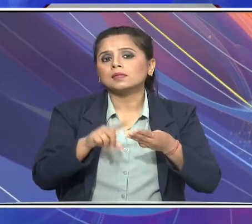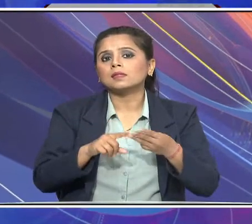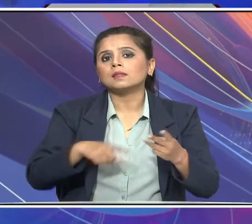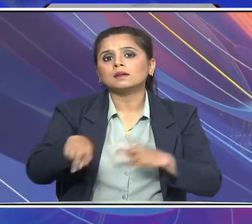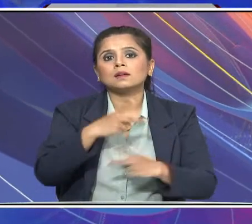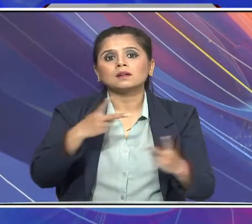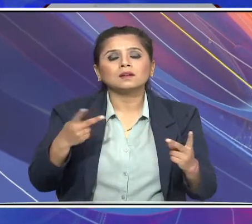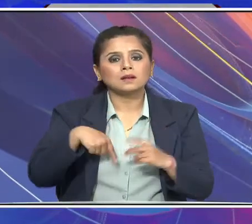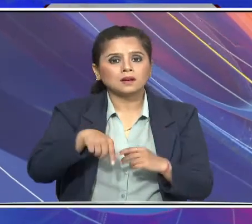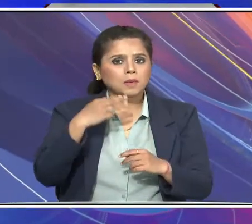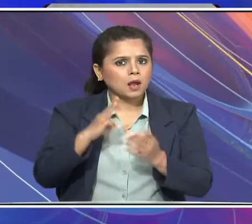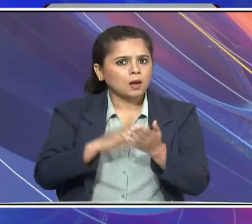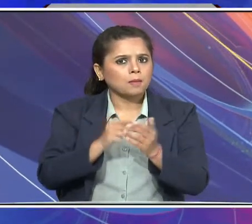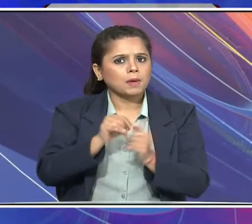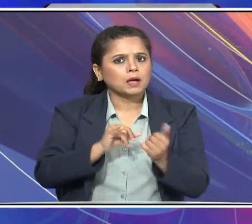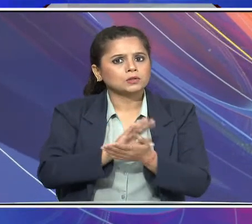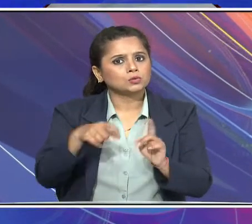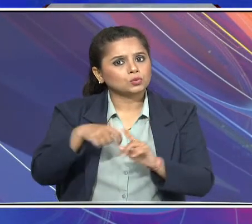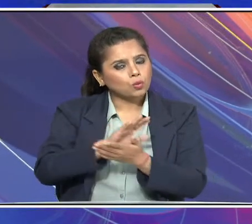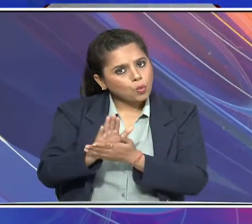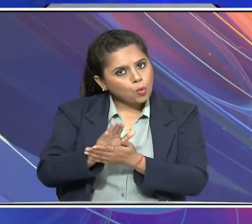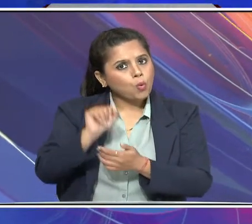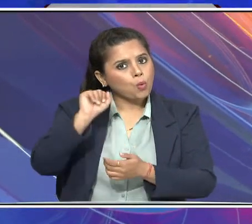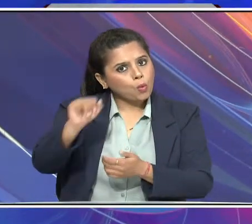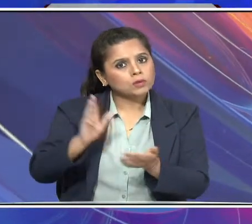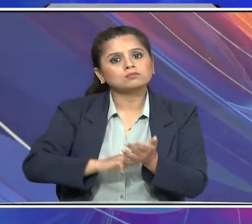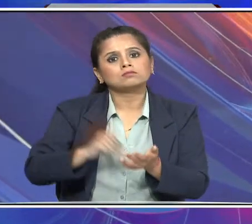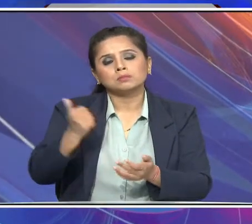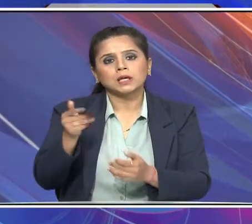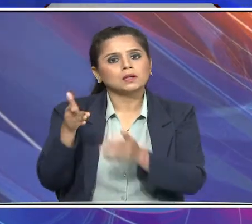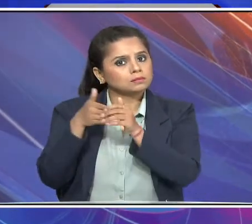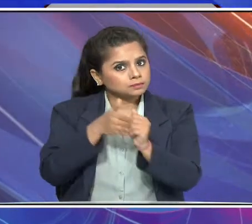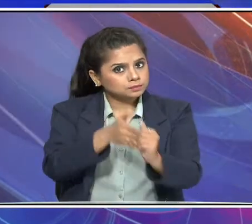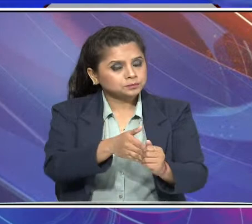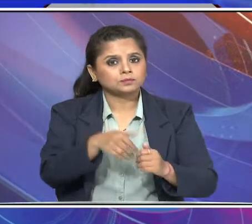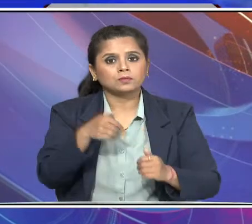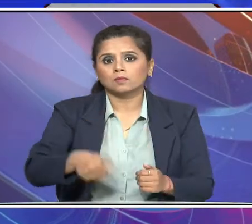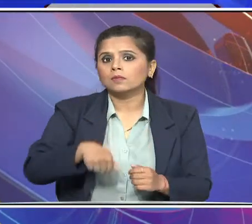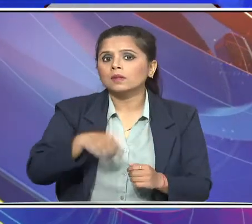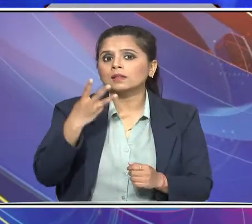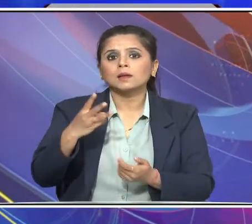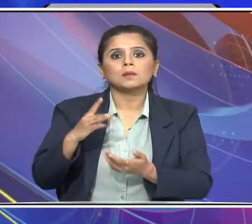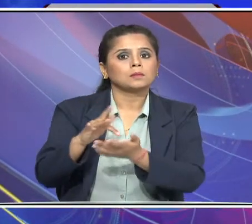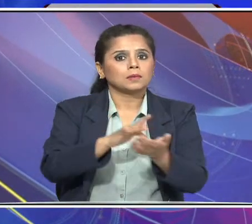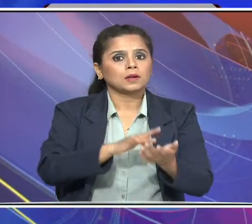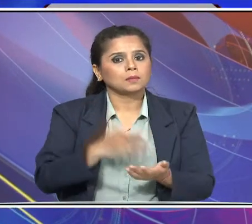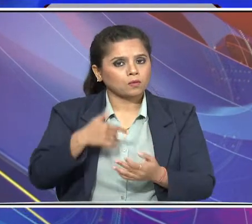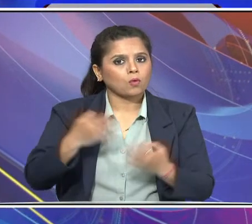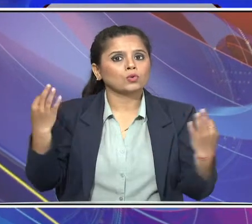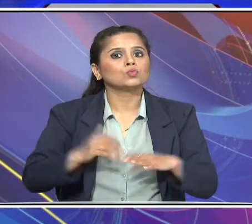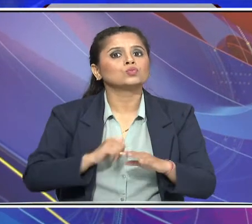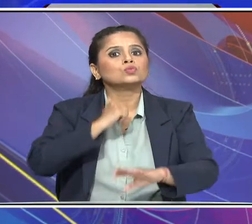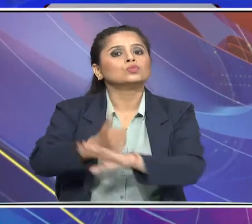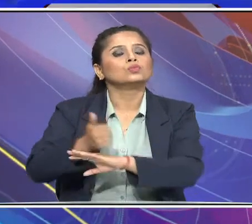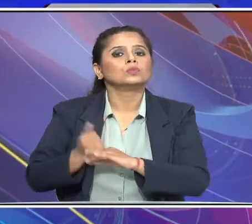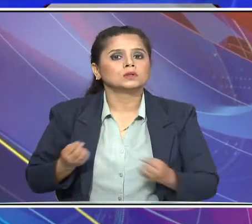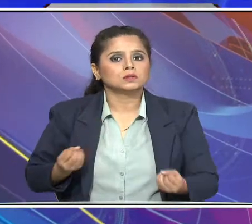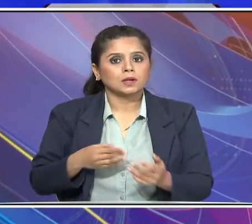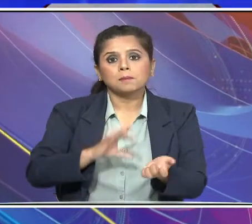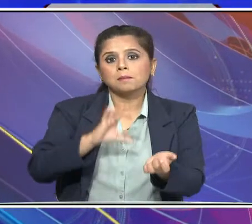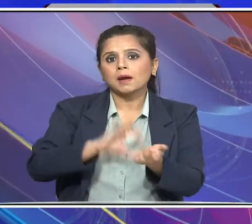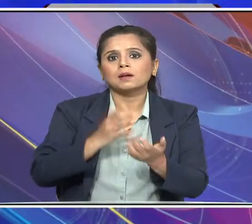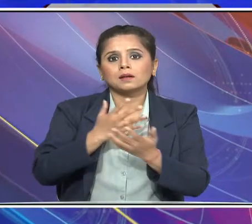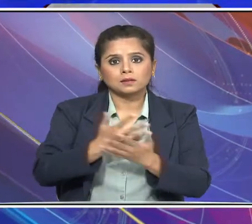मनसुख भाई के ही मंत्रालय ने प्रधानमंत्री जी के नेतृत्व में देश के तीन स्थान पर खोलना का निर्णय लिया मेडिकल